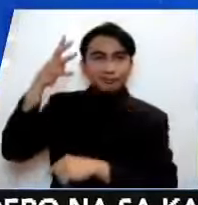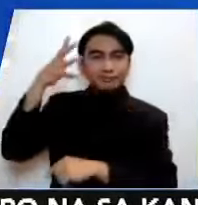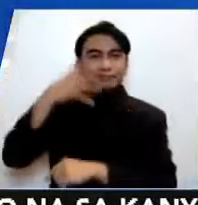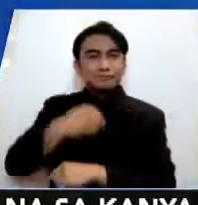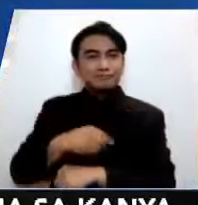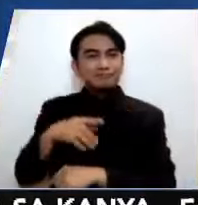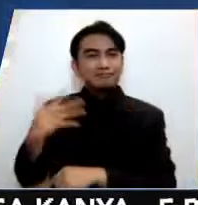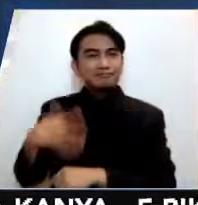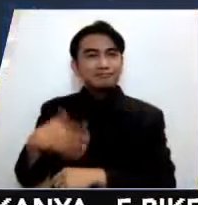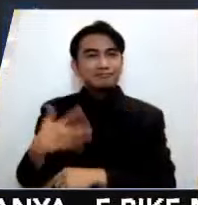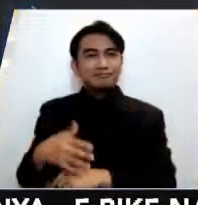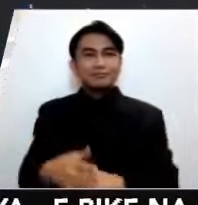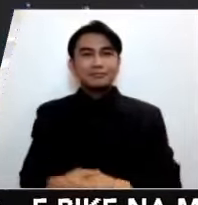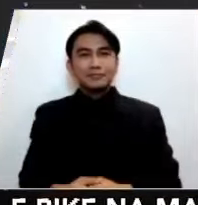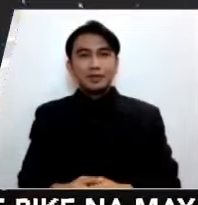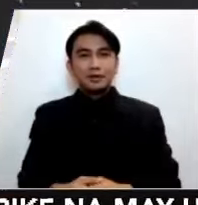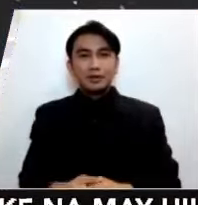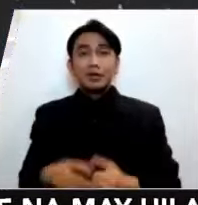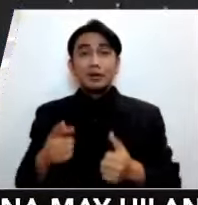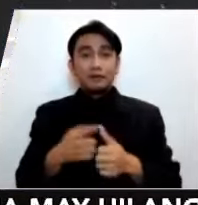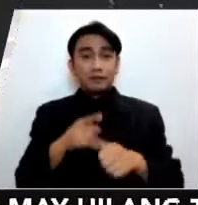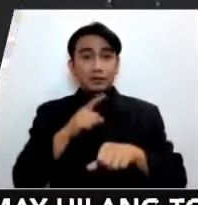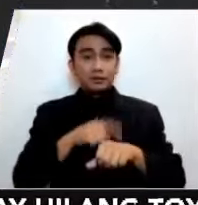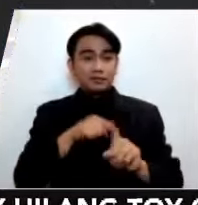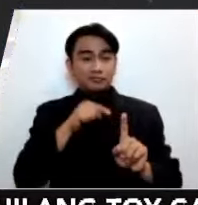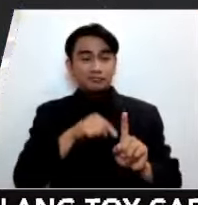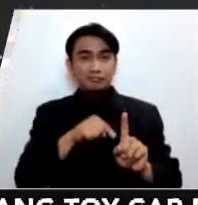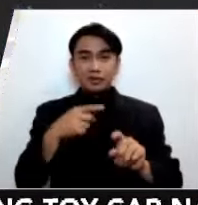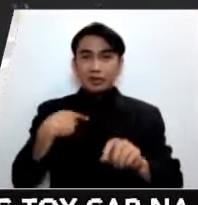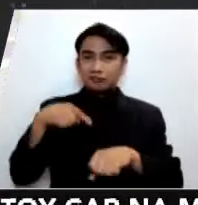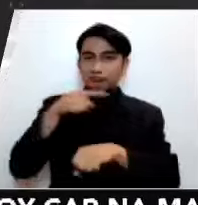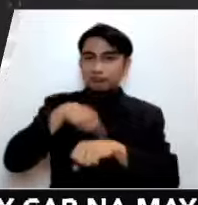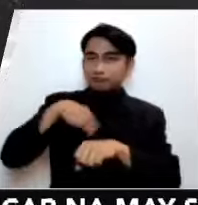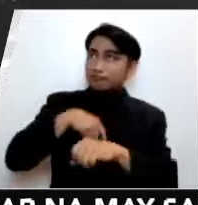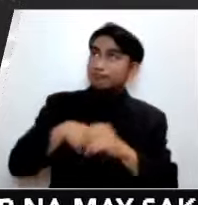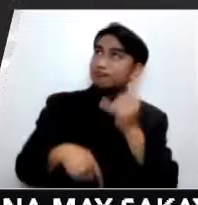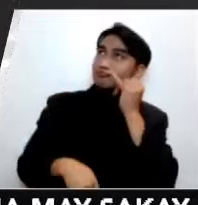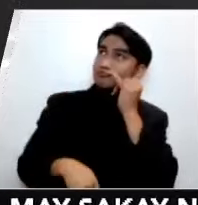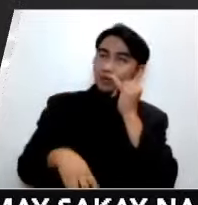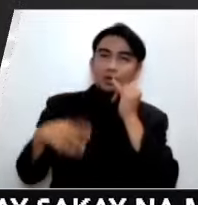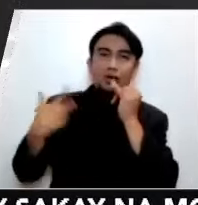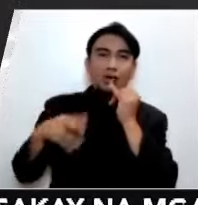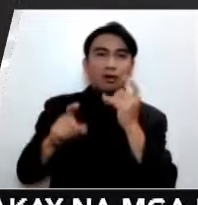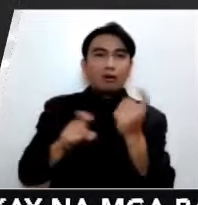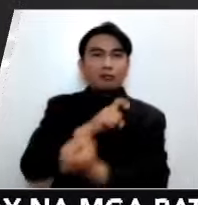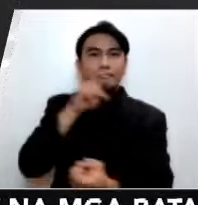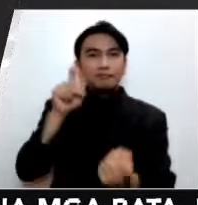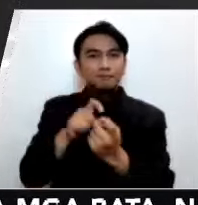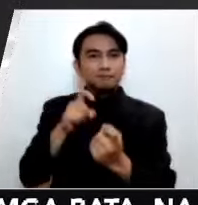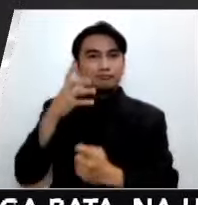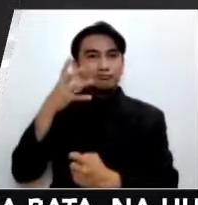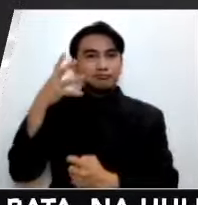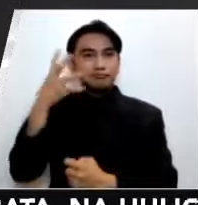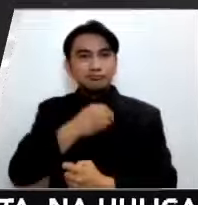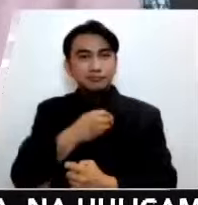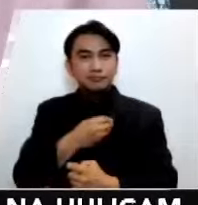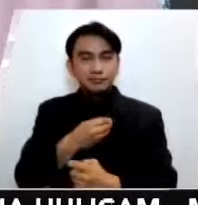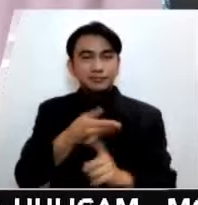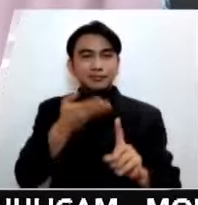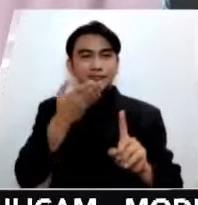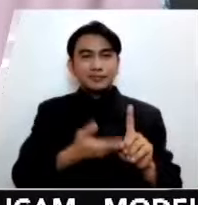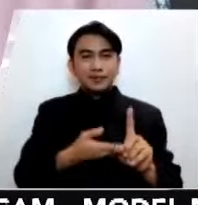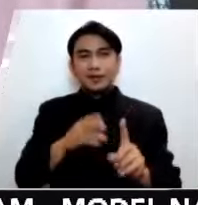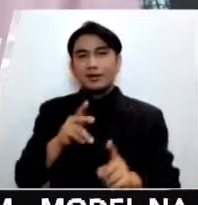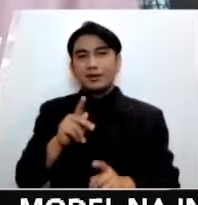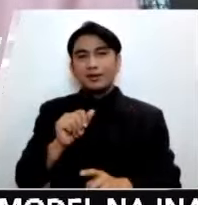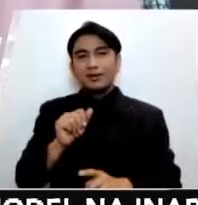Kahit first time gawa ng time-lapse video, na perfect ito ni Carl Plar na mula sa Mabini, Batangas. Isang